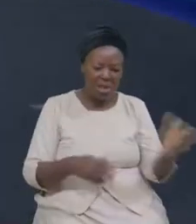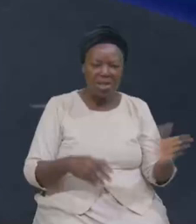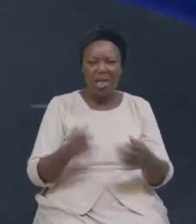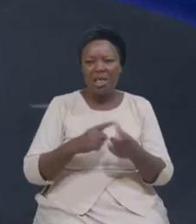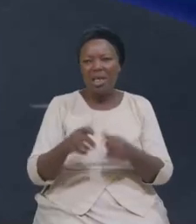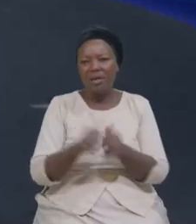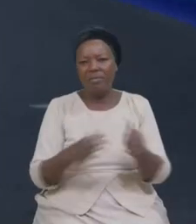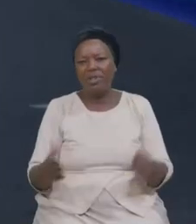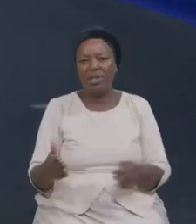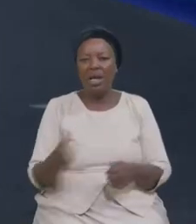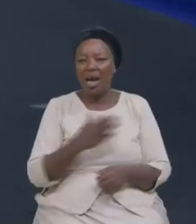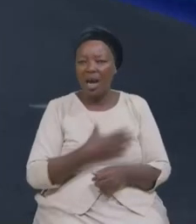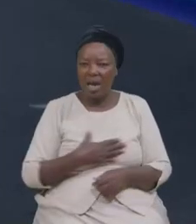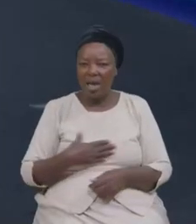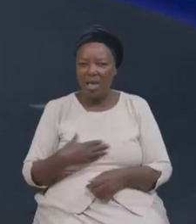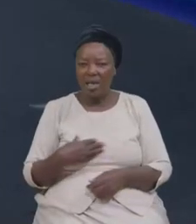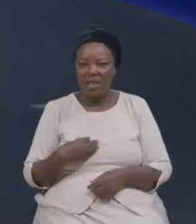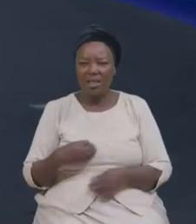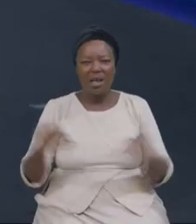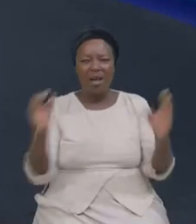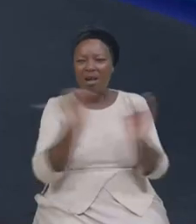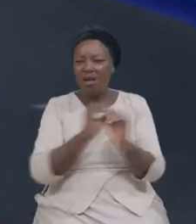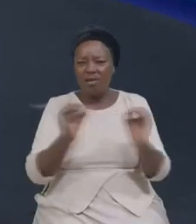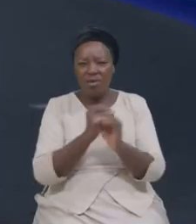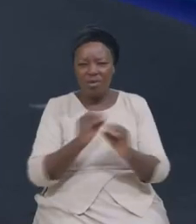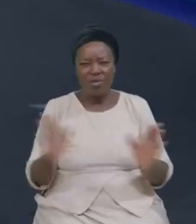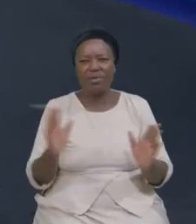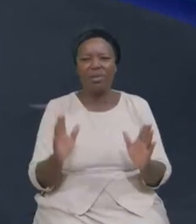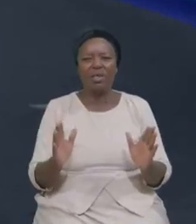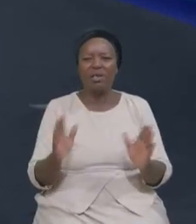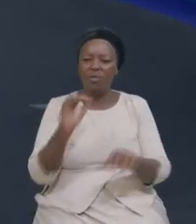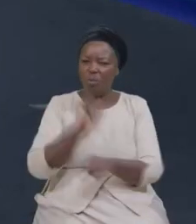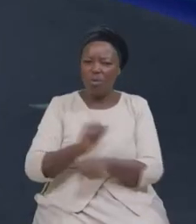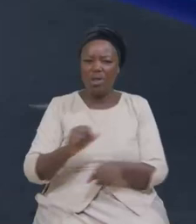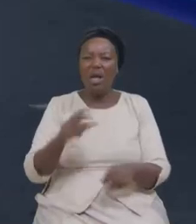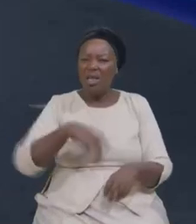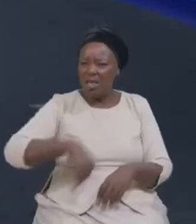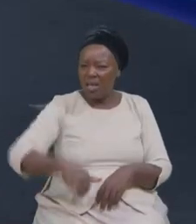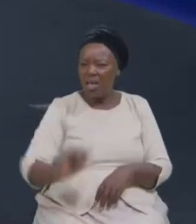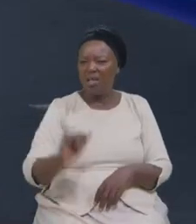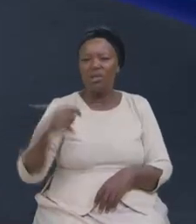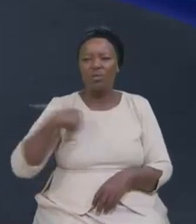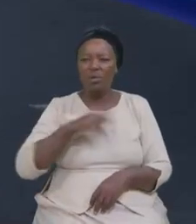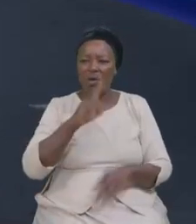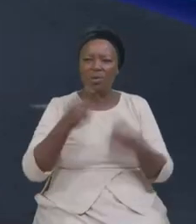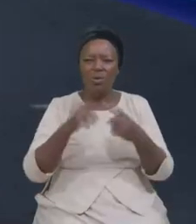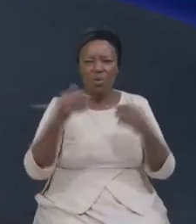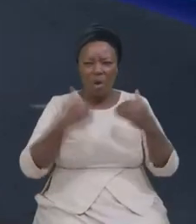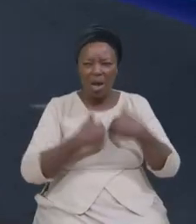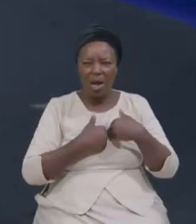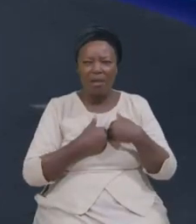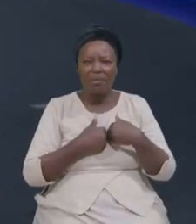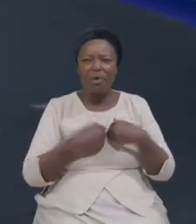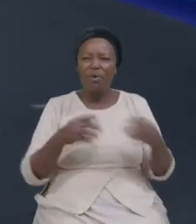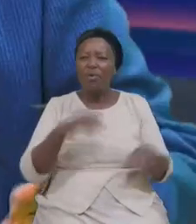cela, mais rien ne marche. Tout cependant, nous aurons ce que Dieu peut faire.